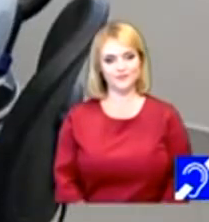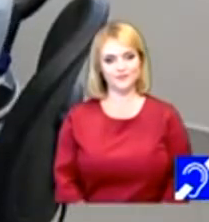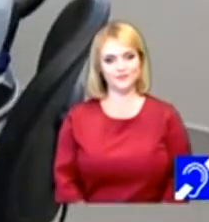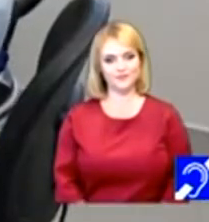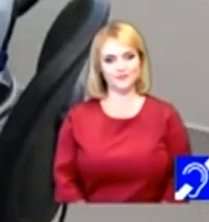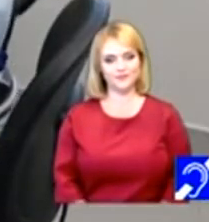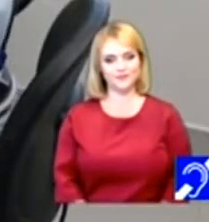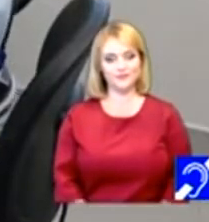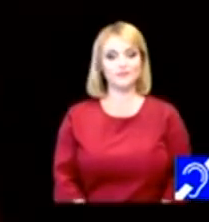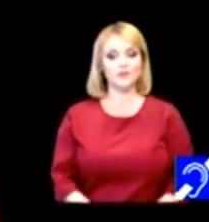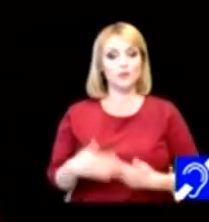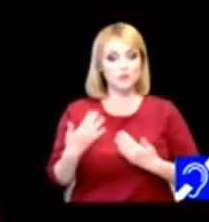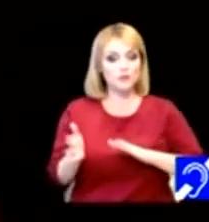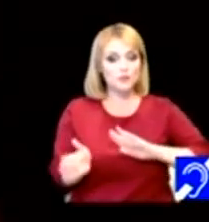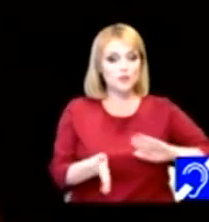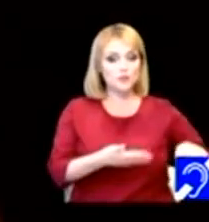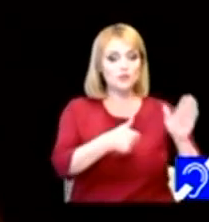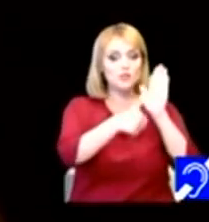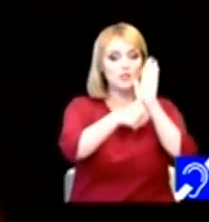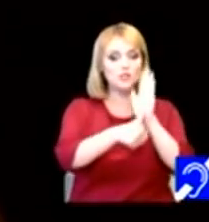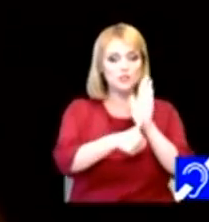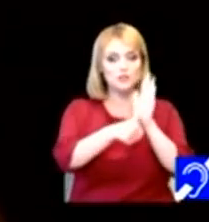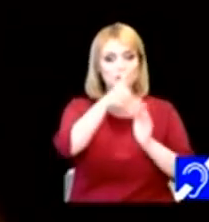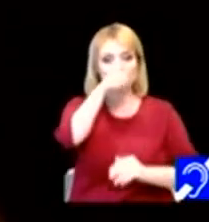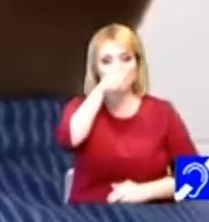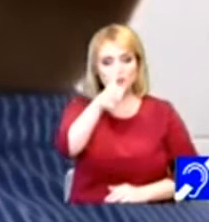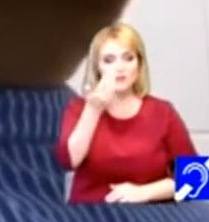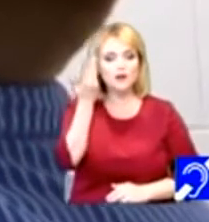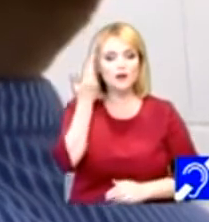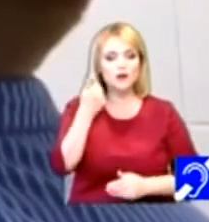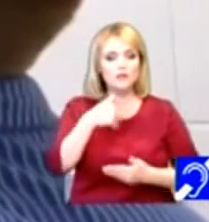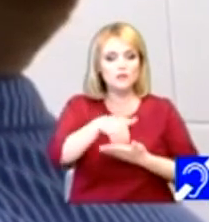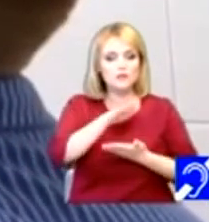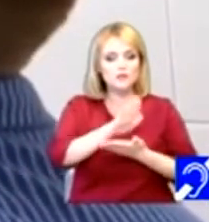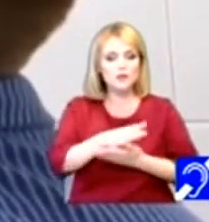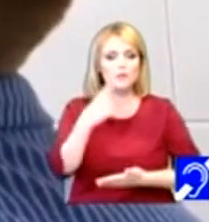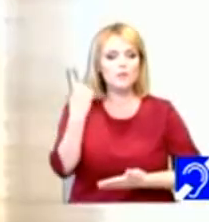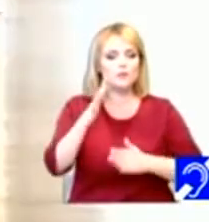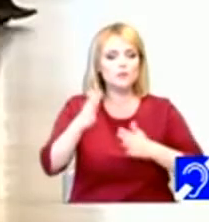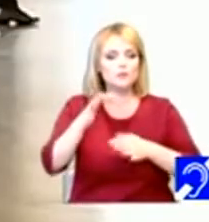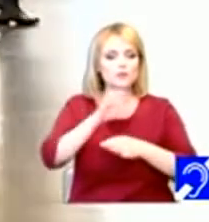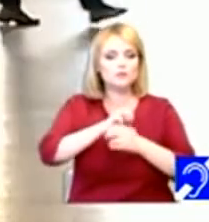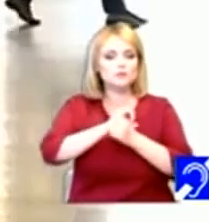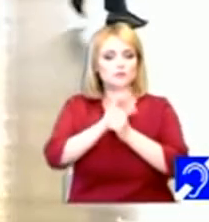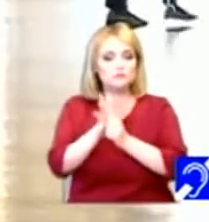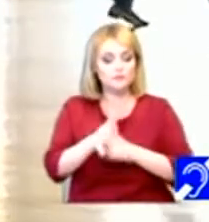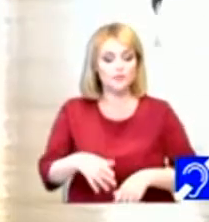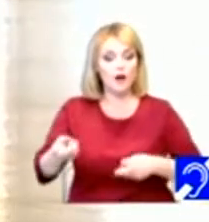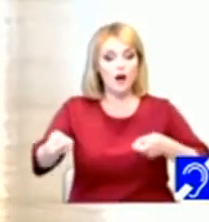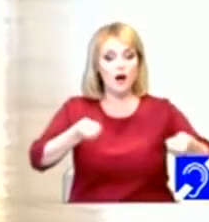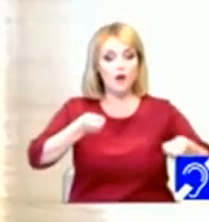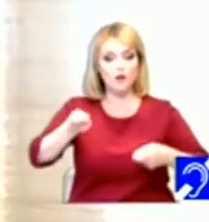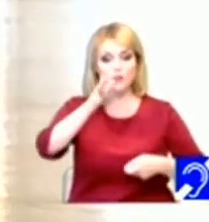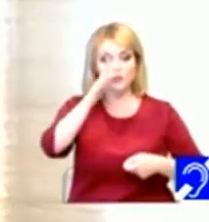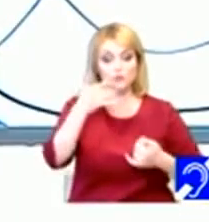La 6 luni de la confirmarea primului caz de COVID-19 în Republica Moldova, autoritățile anunță că în spitalele din Chișinău nu mai sunt paturi libere în